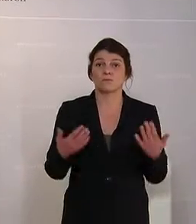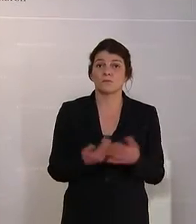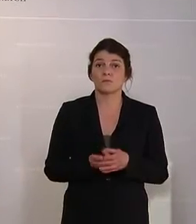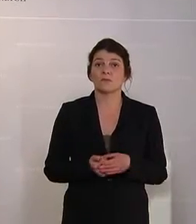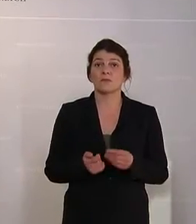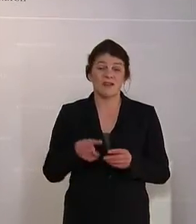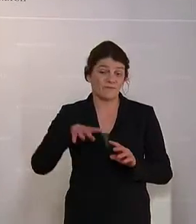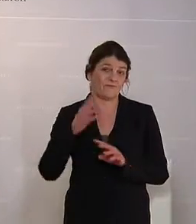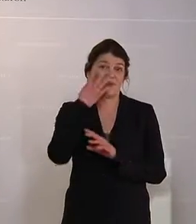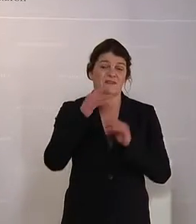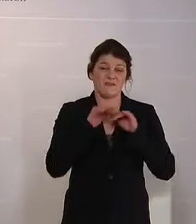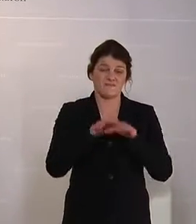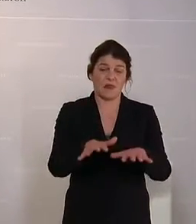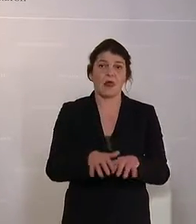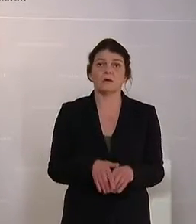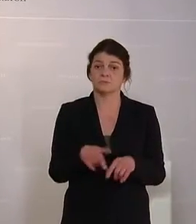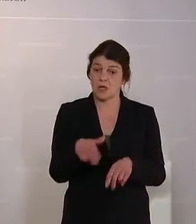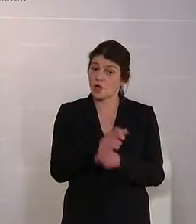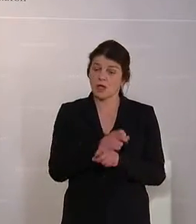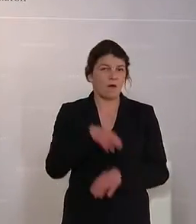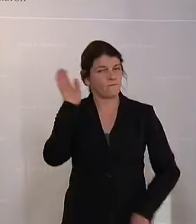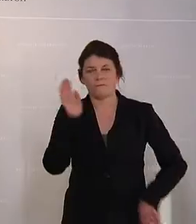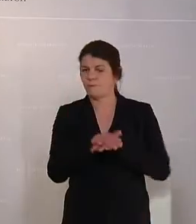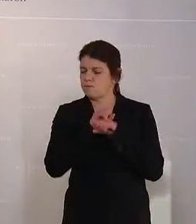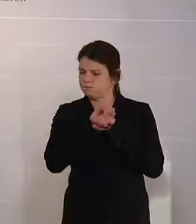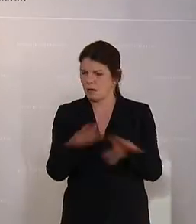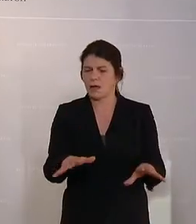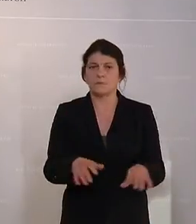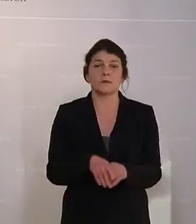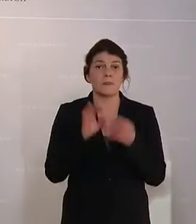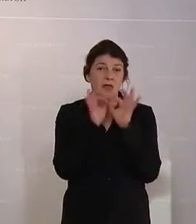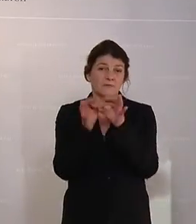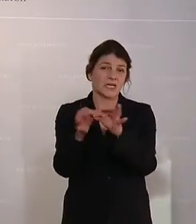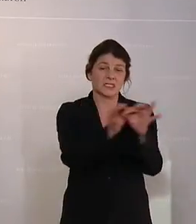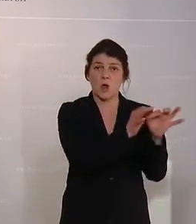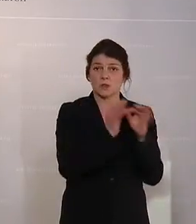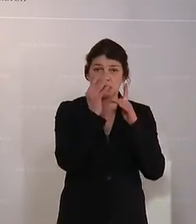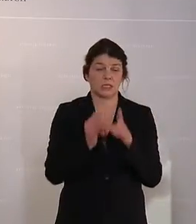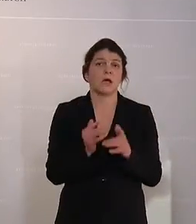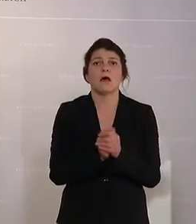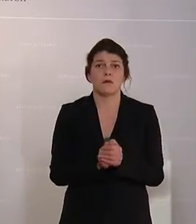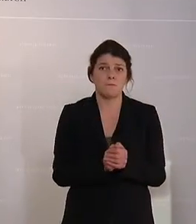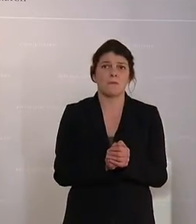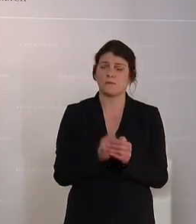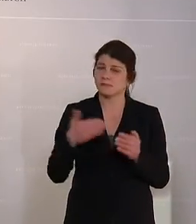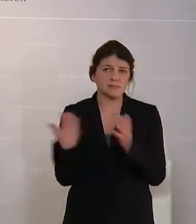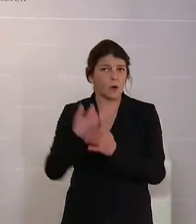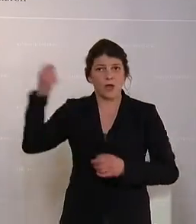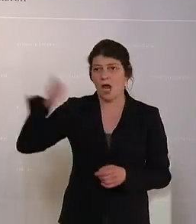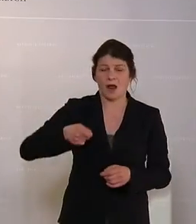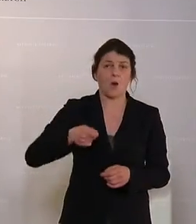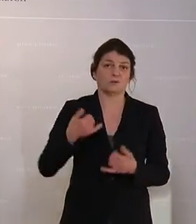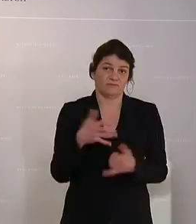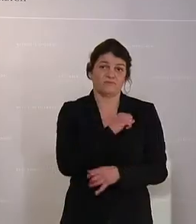Denn die vierte Welle hat uns in Österreich voll erwischt. Die Infektionszahlen haben einen neuen Rekordwert